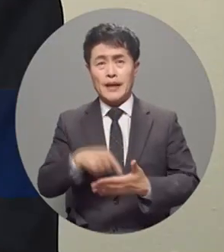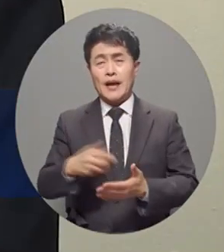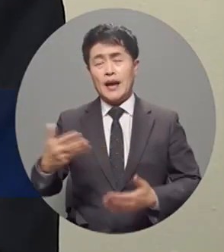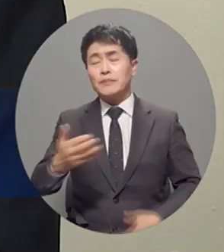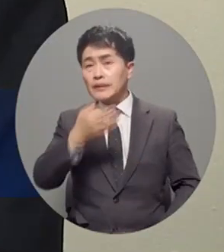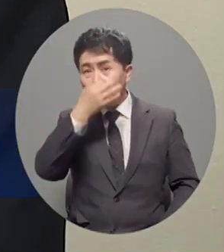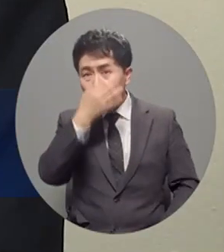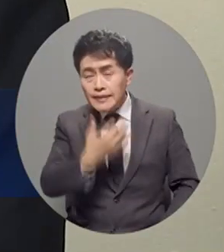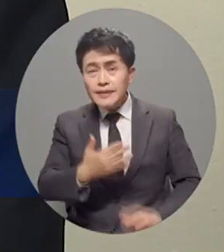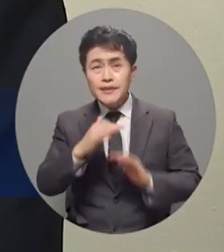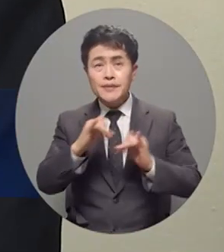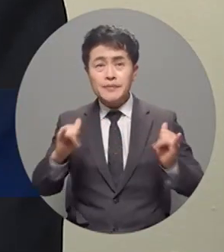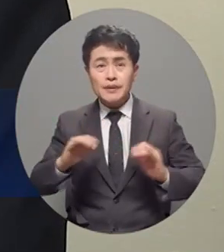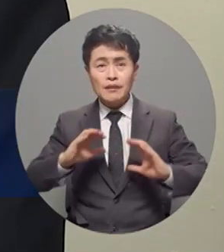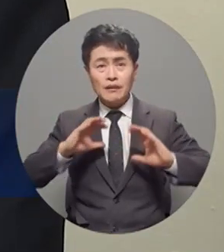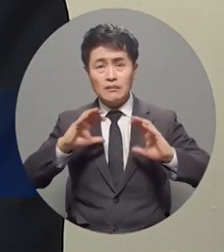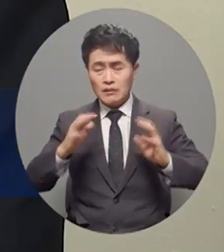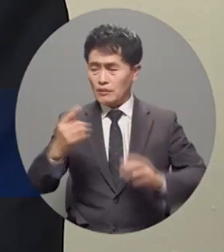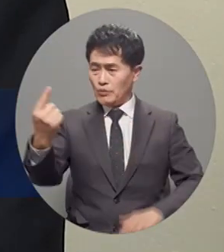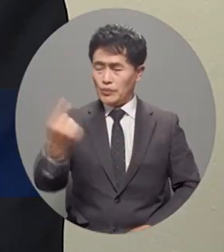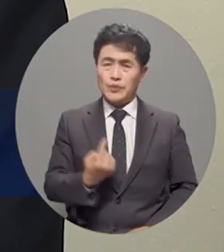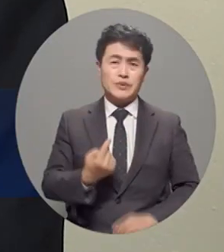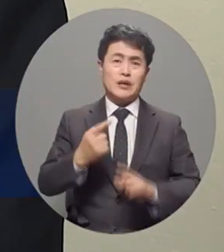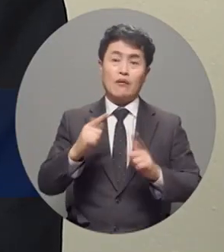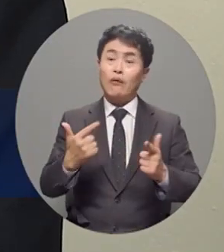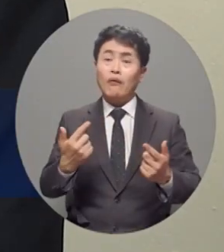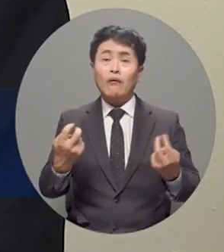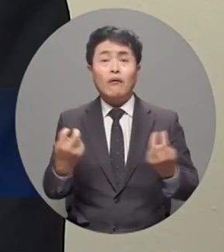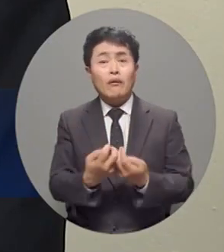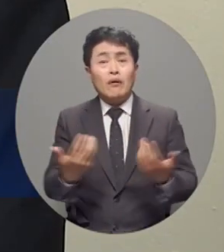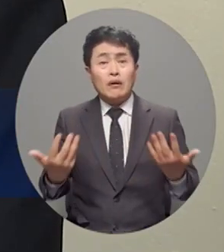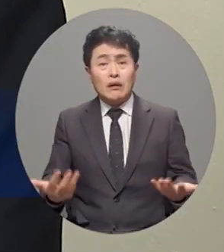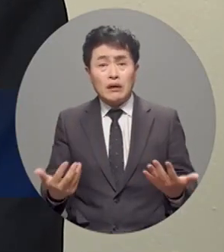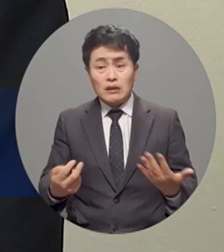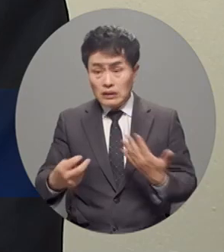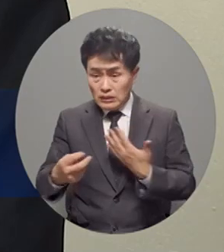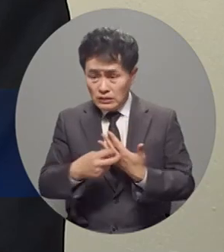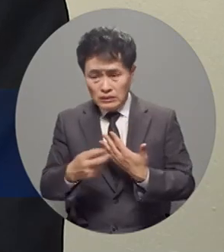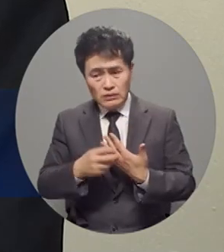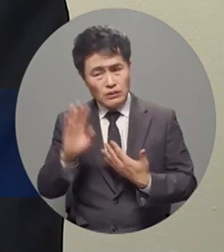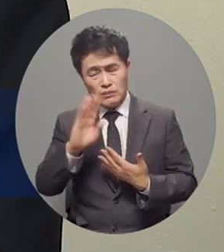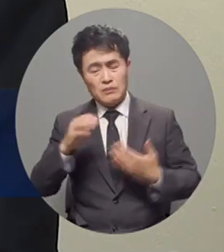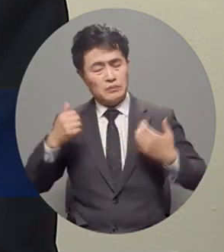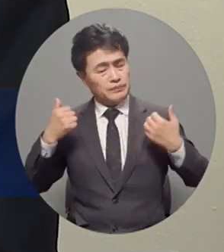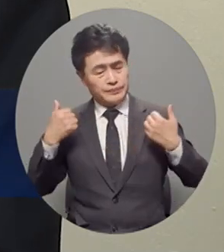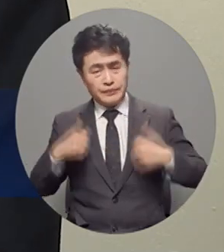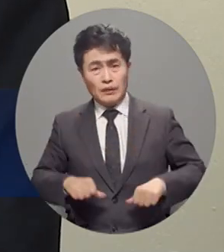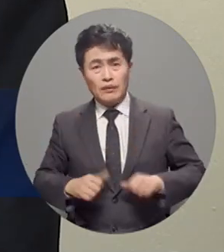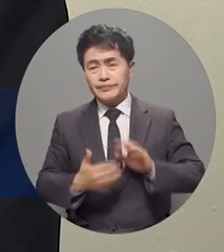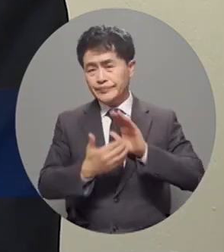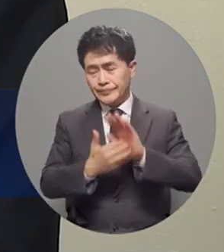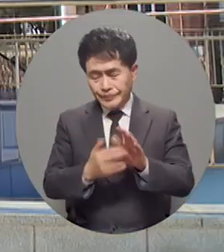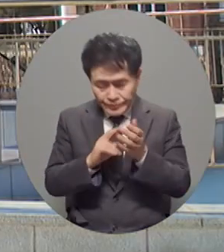분들은 세상에 나오지를 않습니다 그럼 어떻게 됩니까 진료를 안 받죠 거부하고